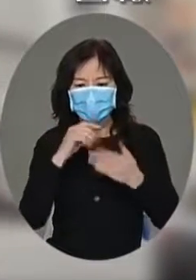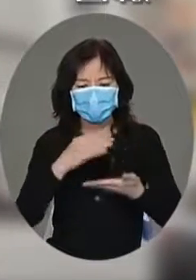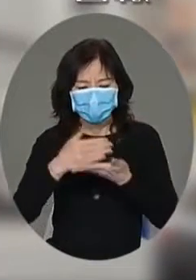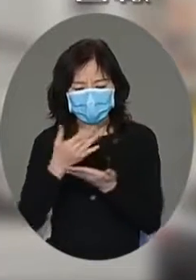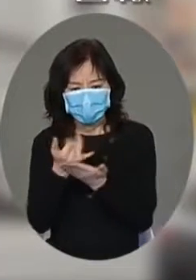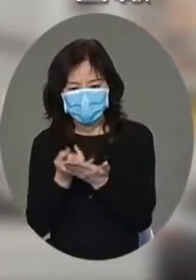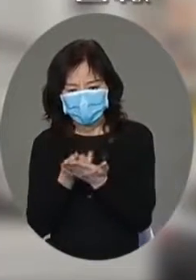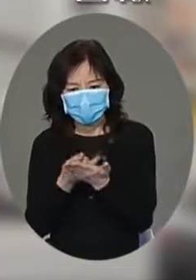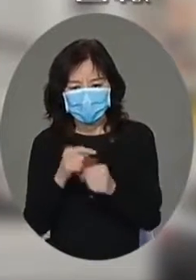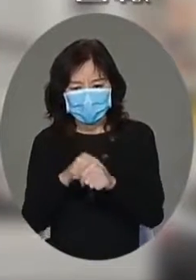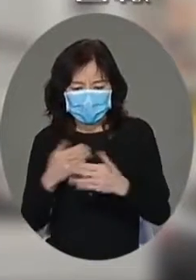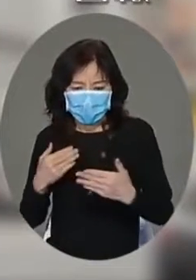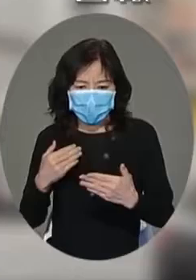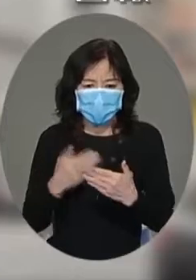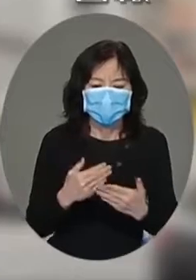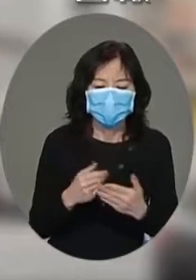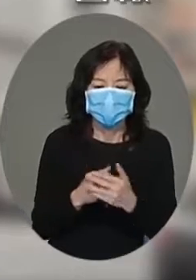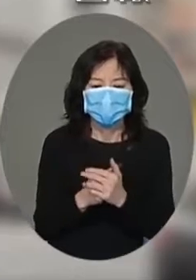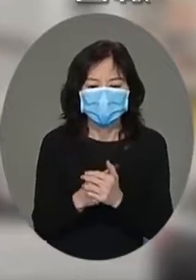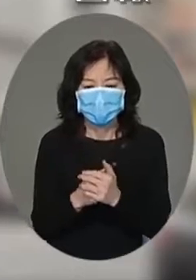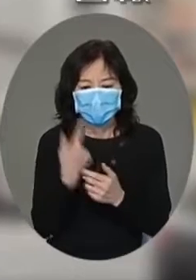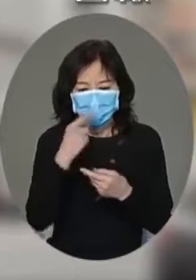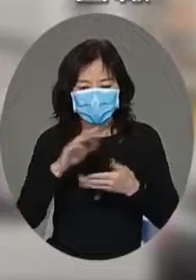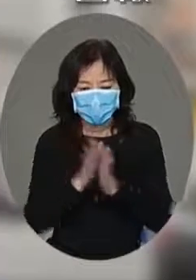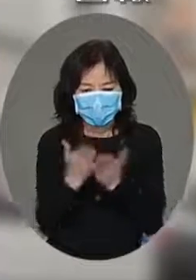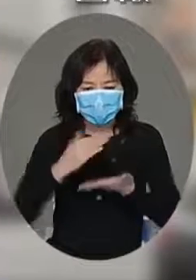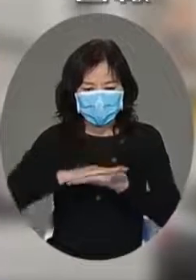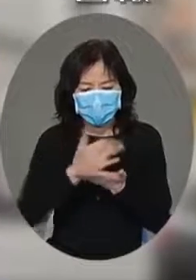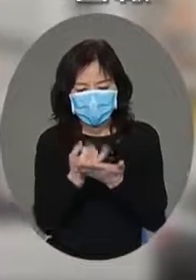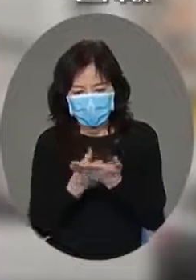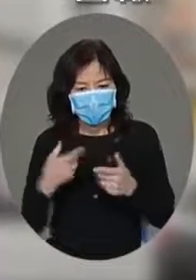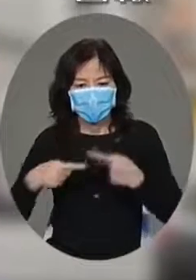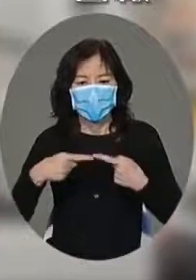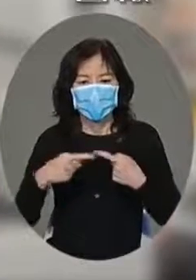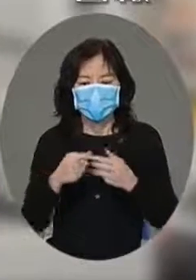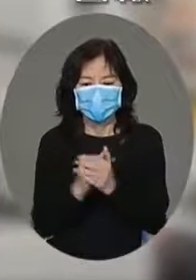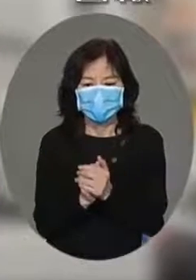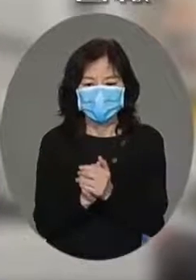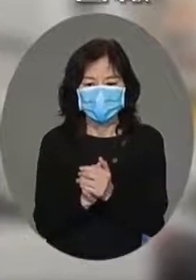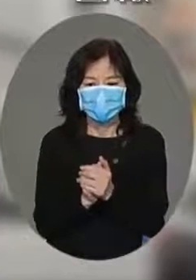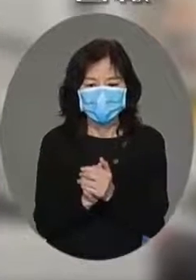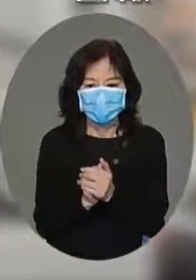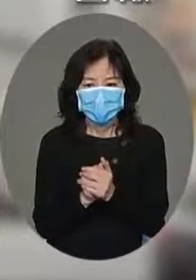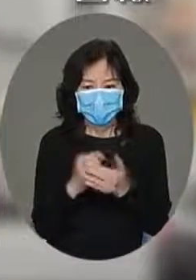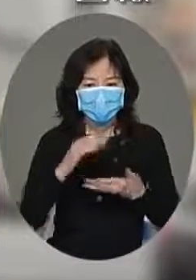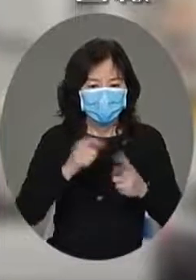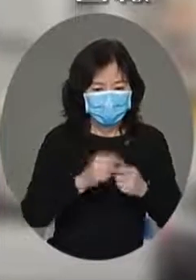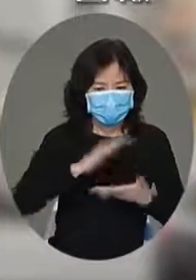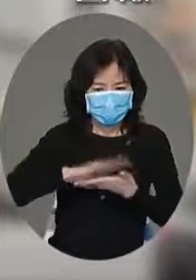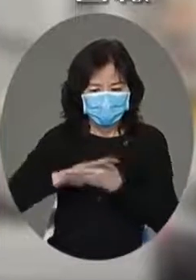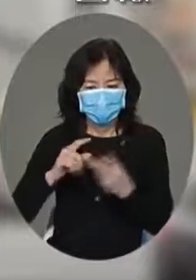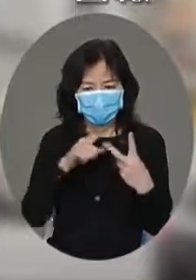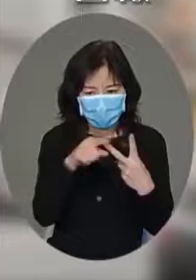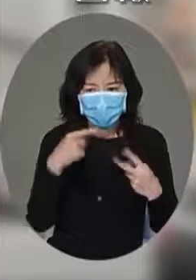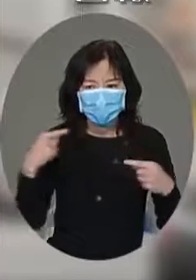但是時間過於緊迫，新書編制和審核無法配合。據了解，最少2間出版社將現有通識教